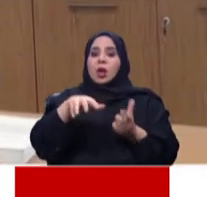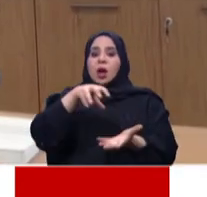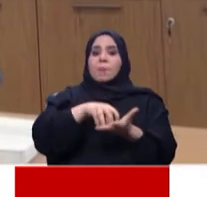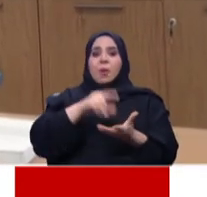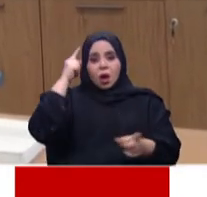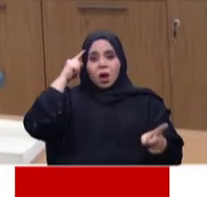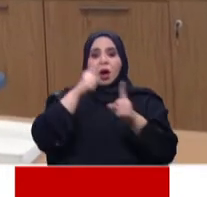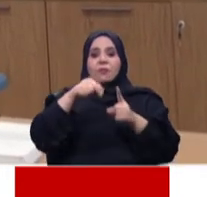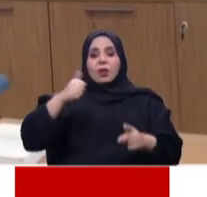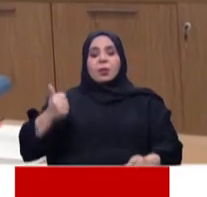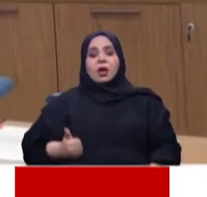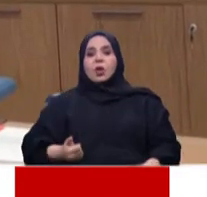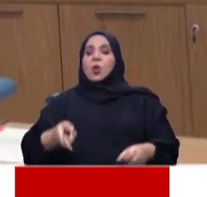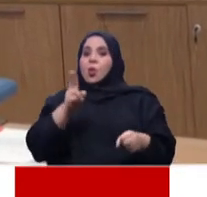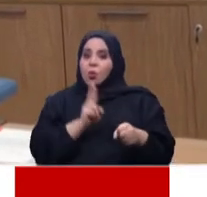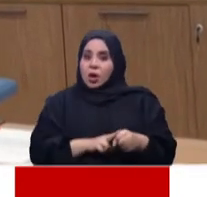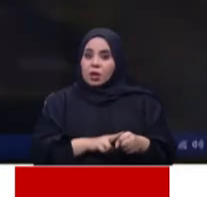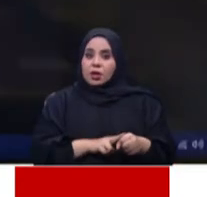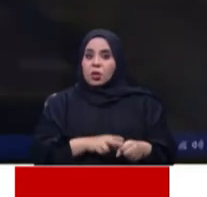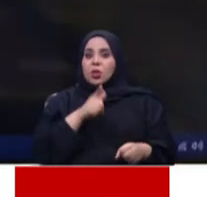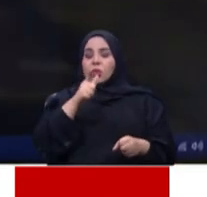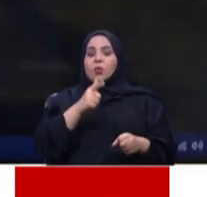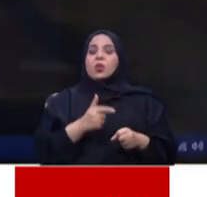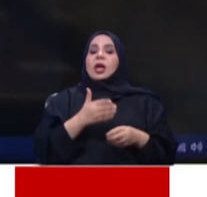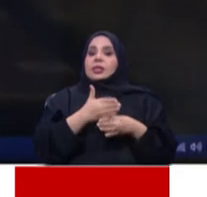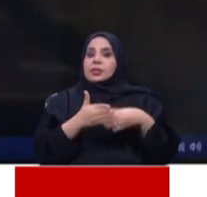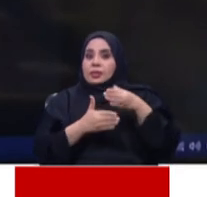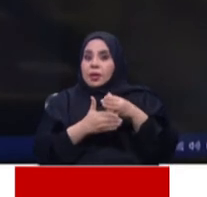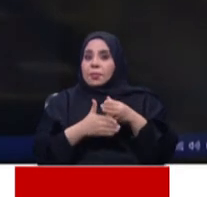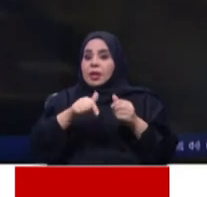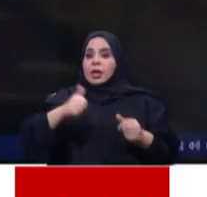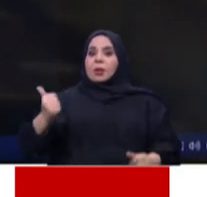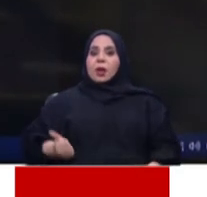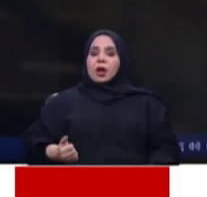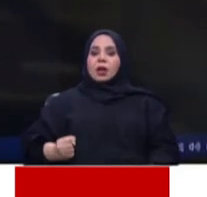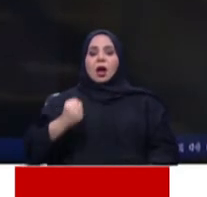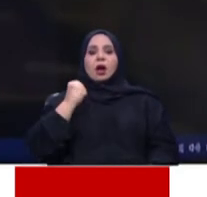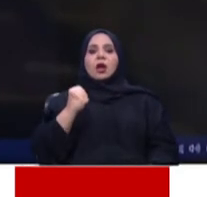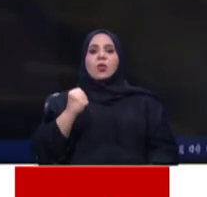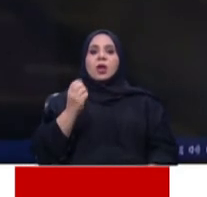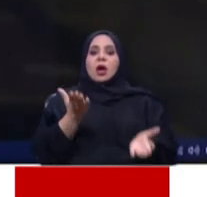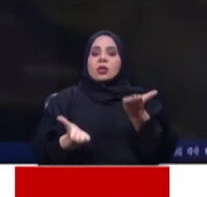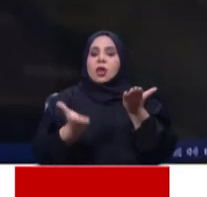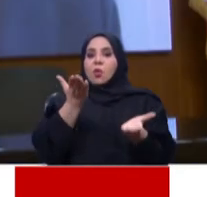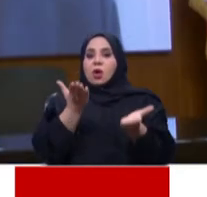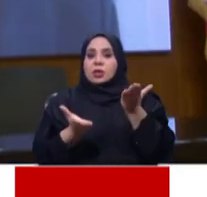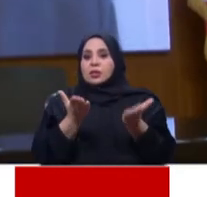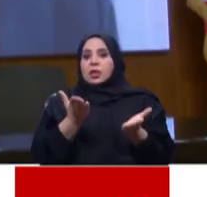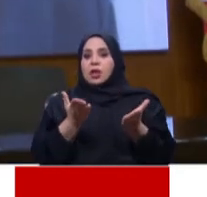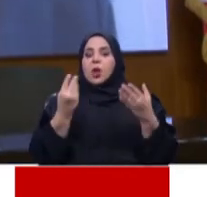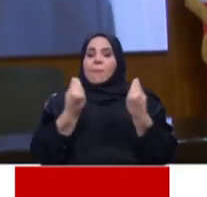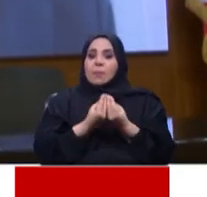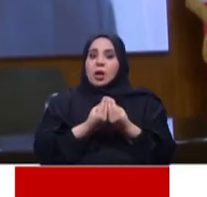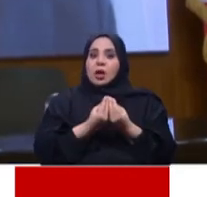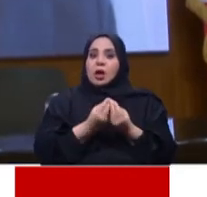ورجل يعني أثبت البحرين قامت أو السياسة البحرينية تقوم دائما على التوازن، على عدم التدخل في